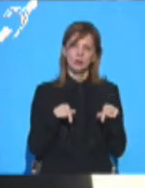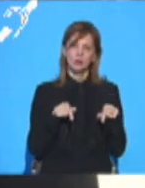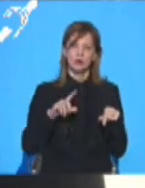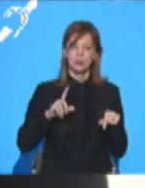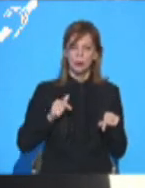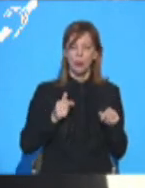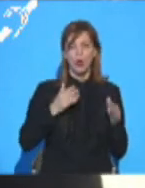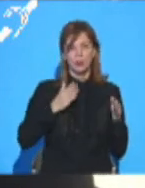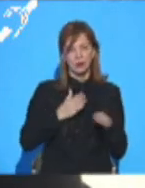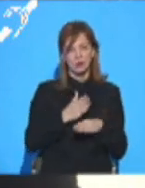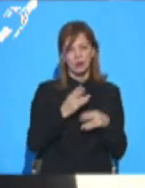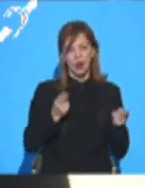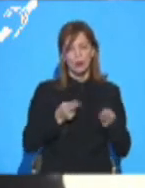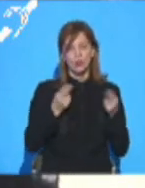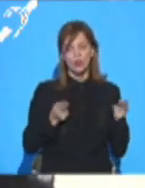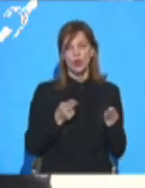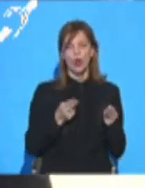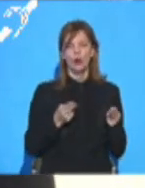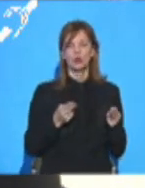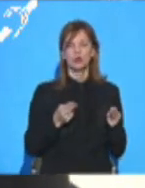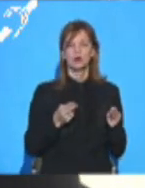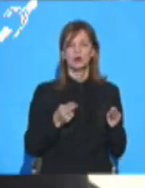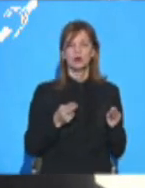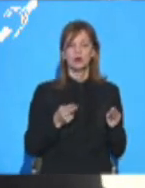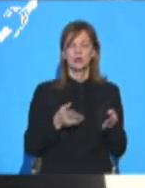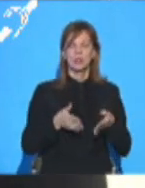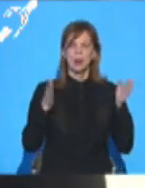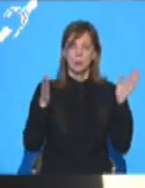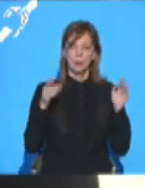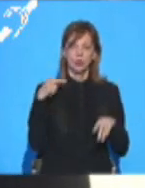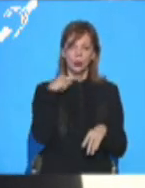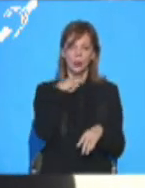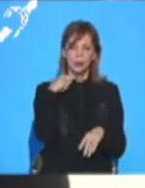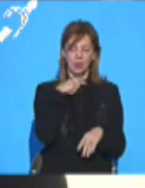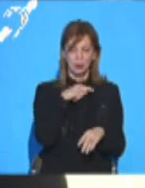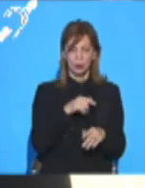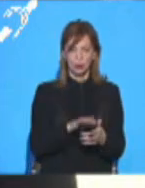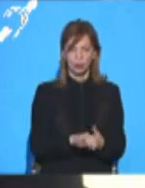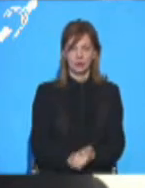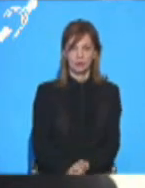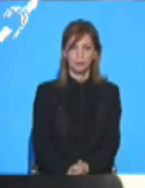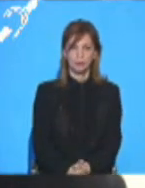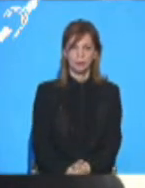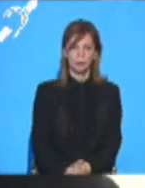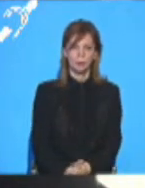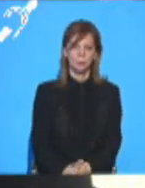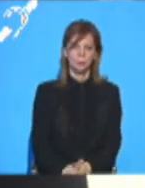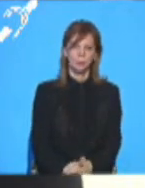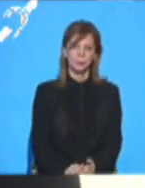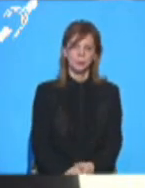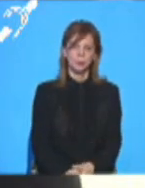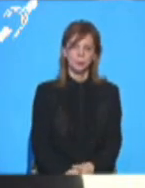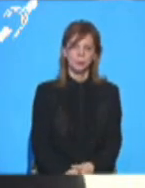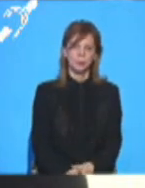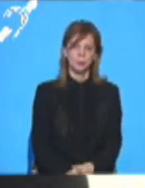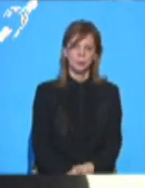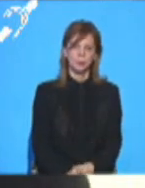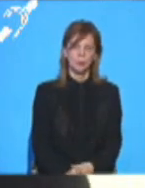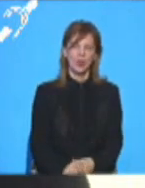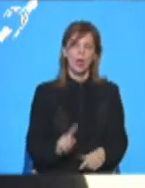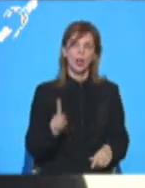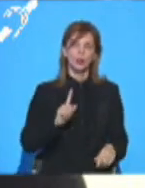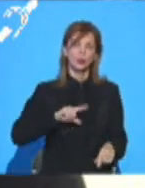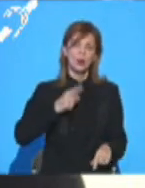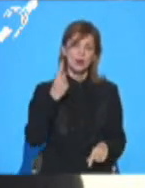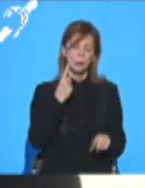poată pătrundă și aceste familii încercate de diverse nevoințe și neputințe în spiritul Crăciunului. Nu este